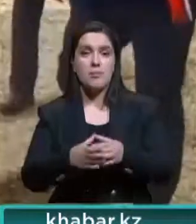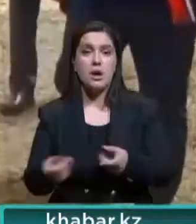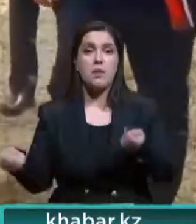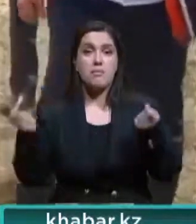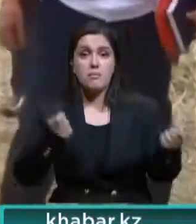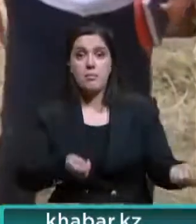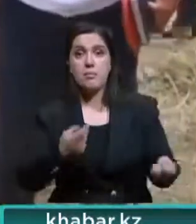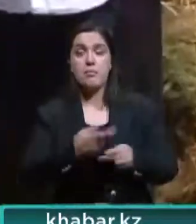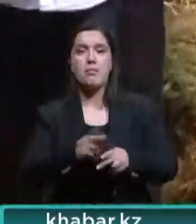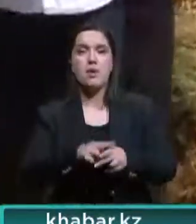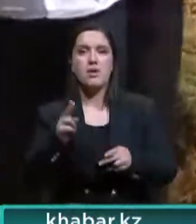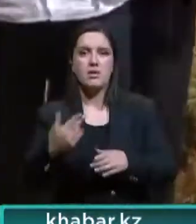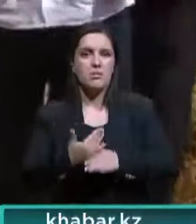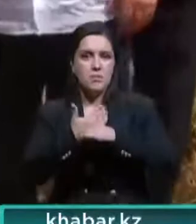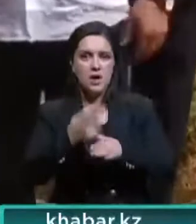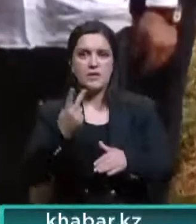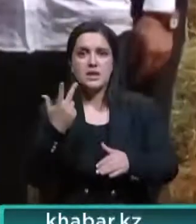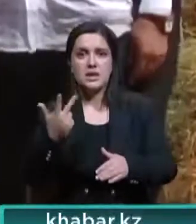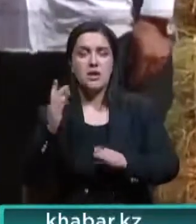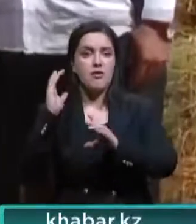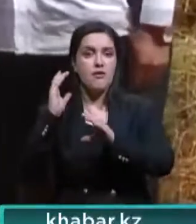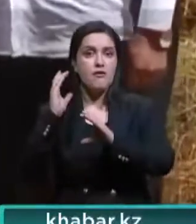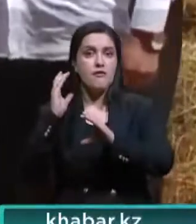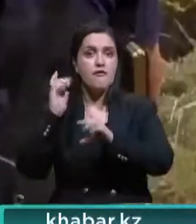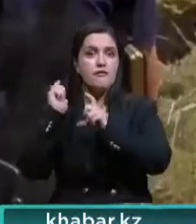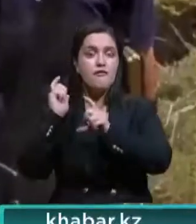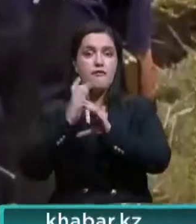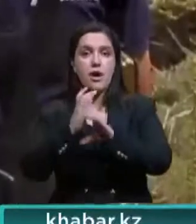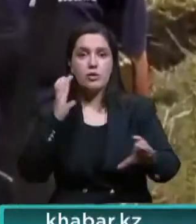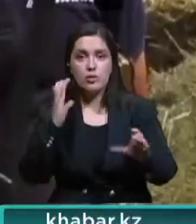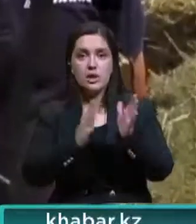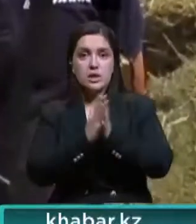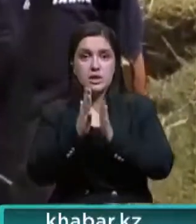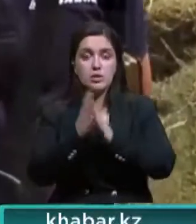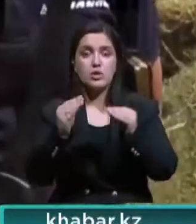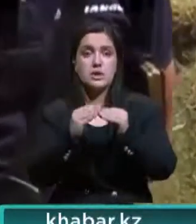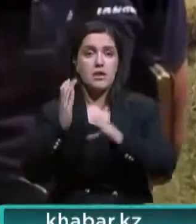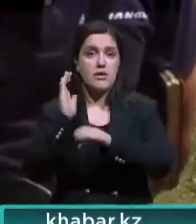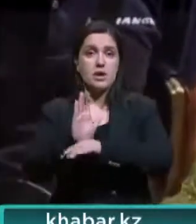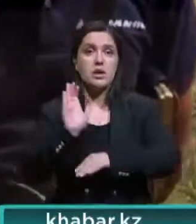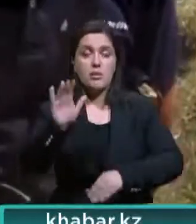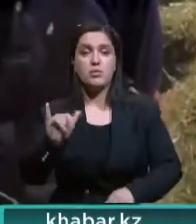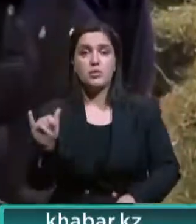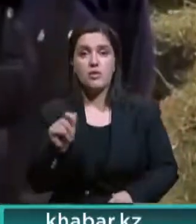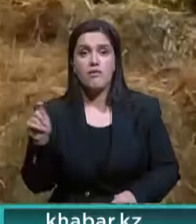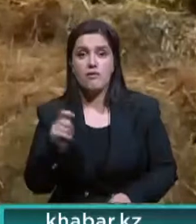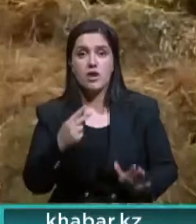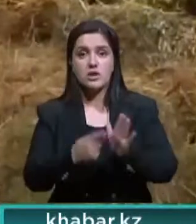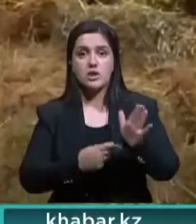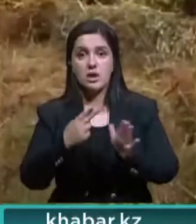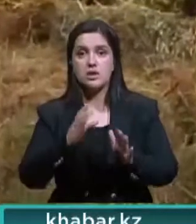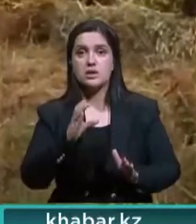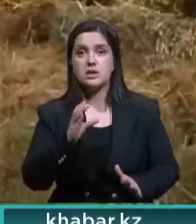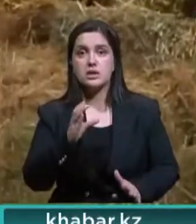волонтеры отгрузили двадцать три вагона сцену еще 10 вагонов область намерена направить и выходные дни железнодорожной